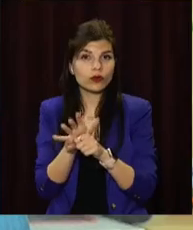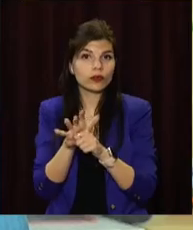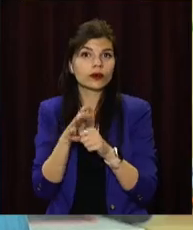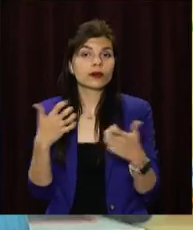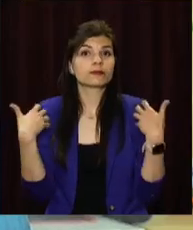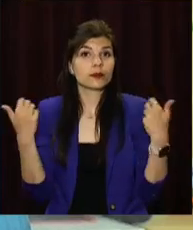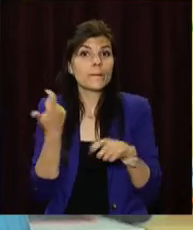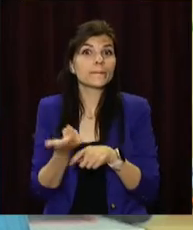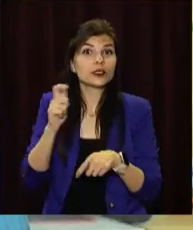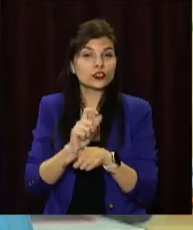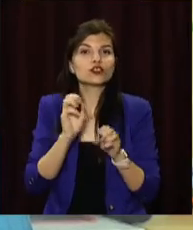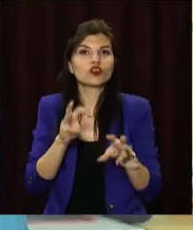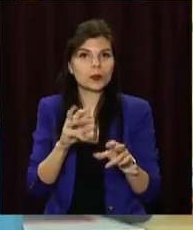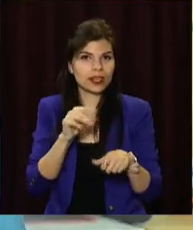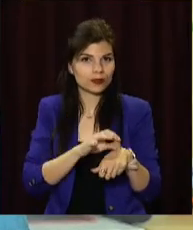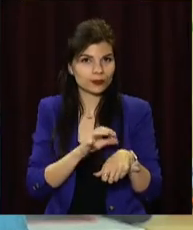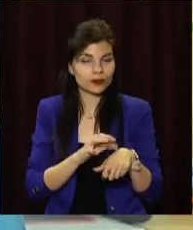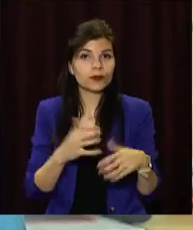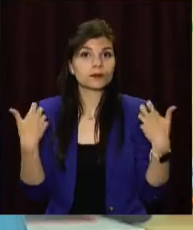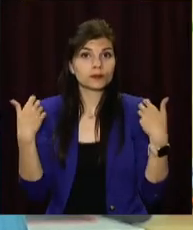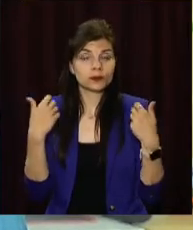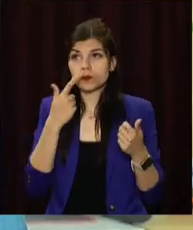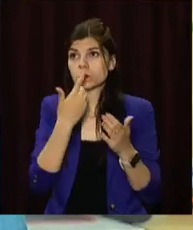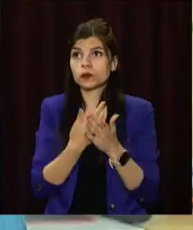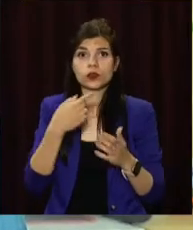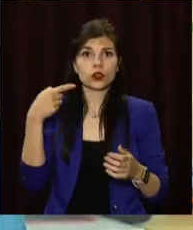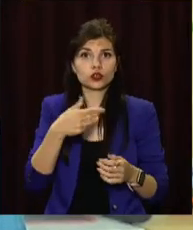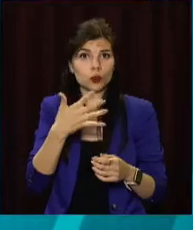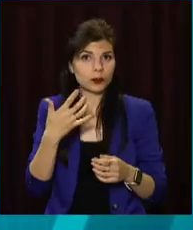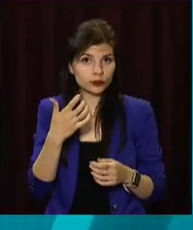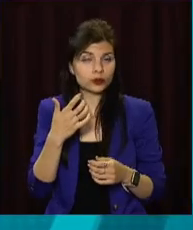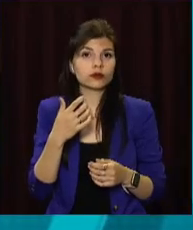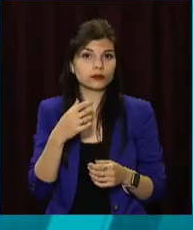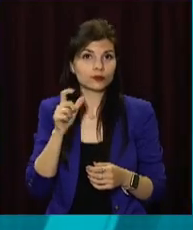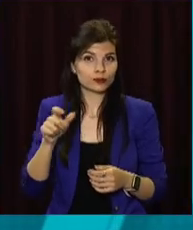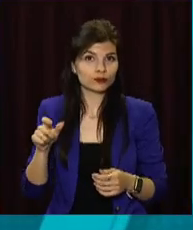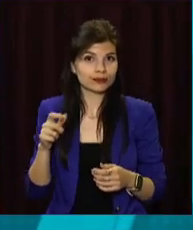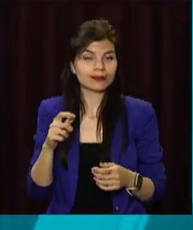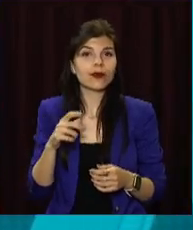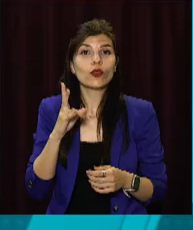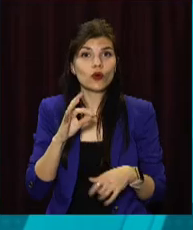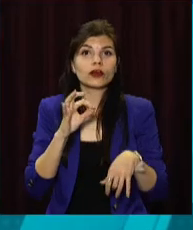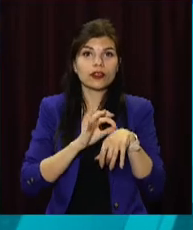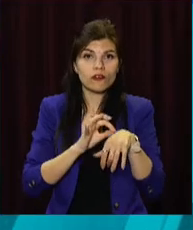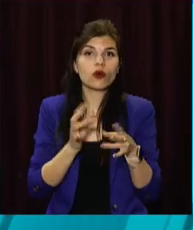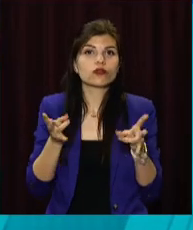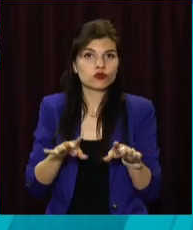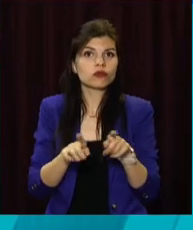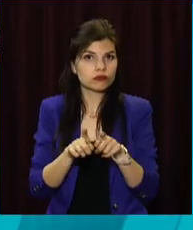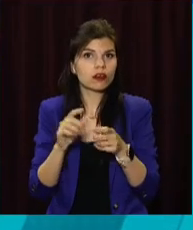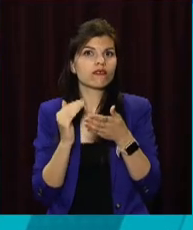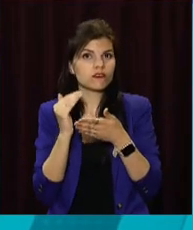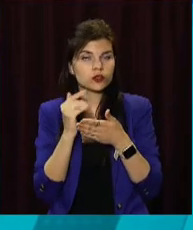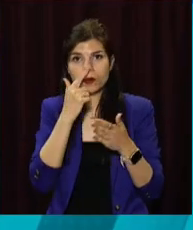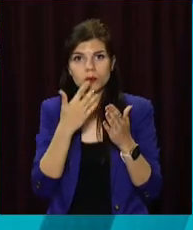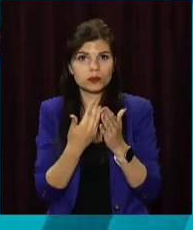долали більше, ніж захворіли на нього. Подолали недугу майже 1500 мешканців регіону. Однак захворюваність залишається високою –